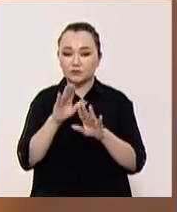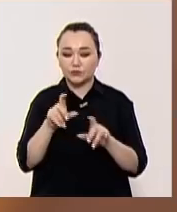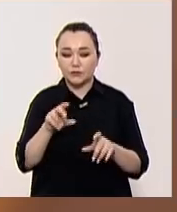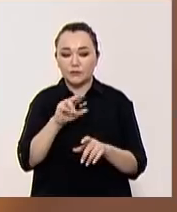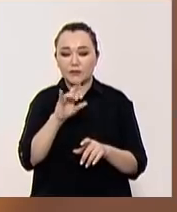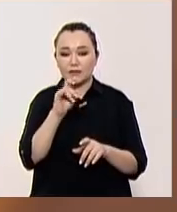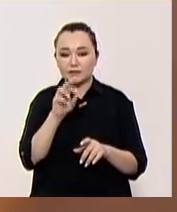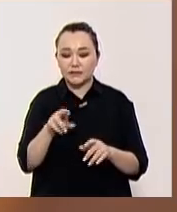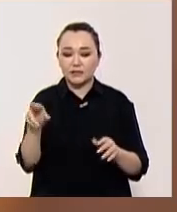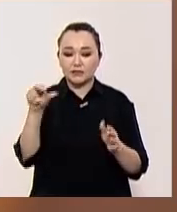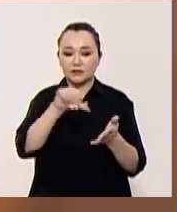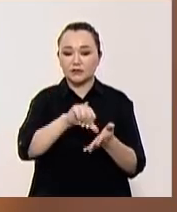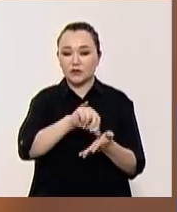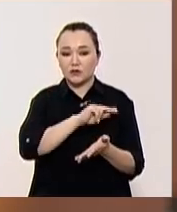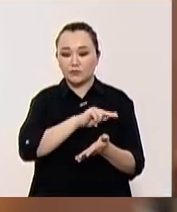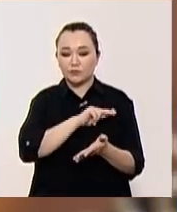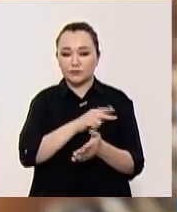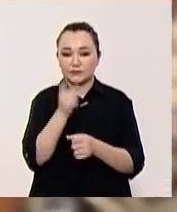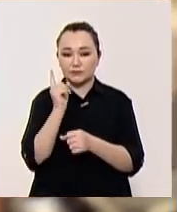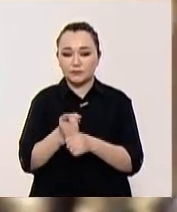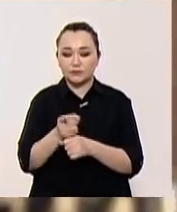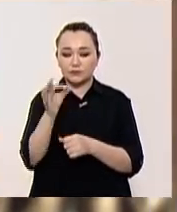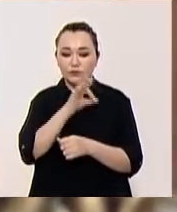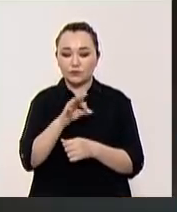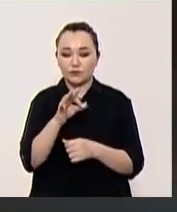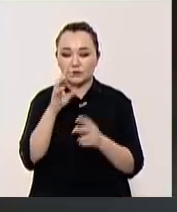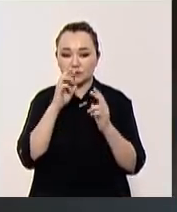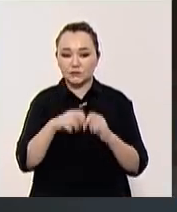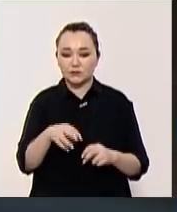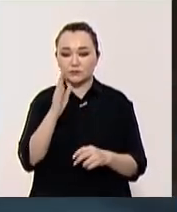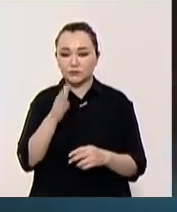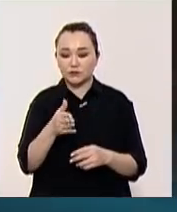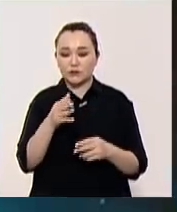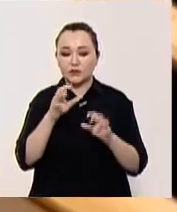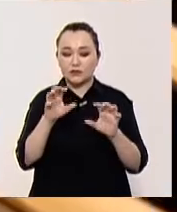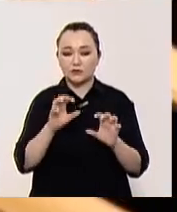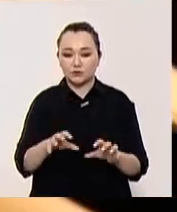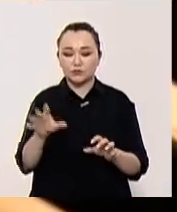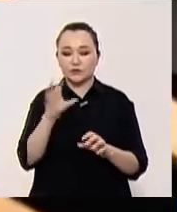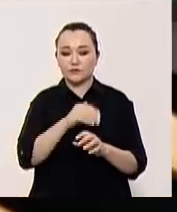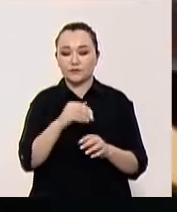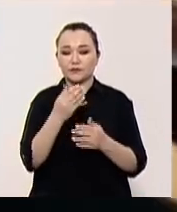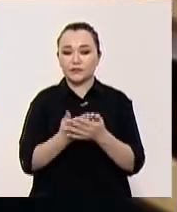партия филиалдарына қызмет атқаруға тыйым салу жайы қарастырылады. Конституциялық кеңес